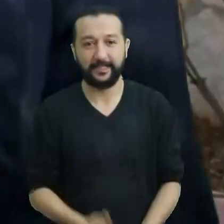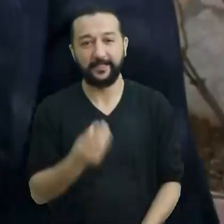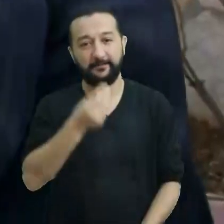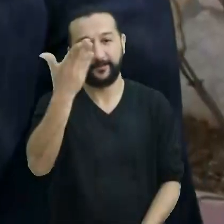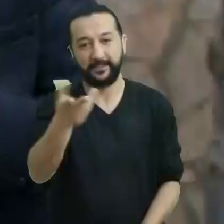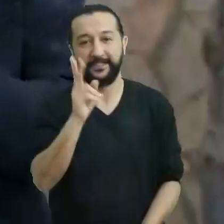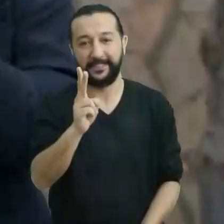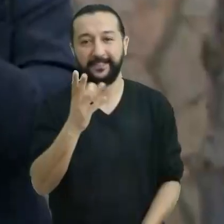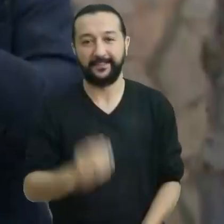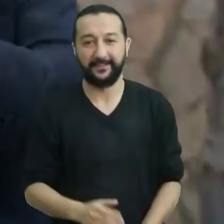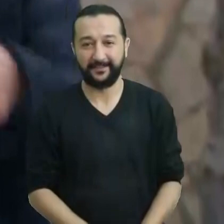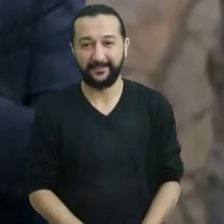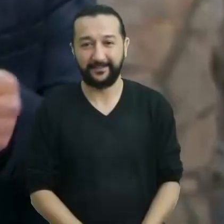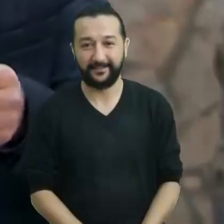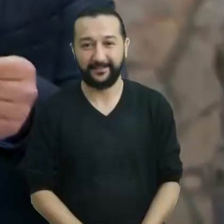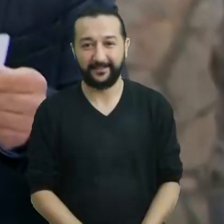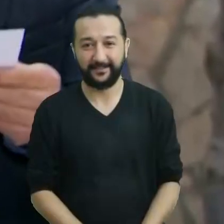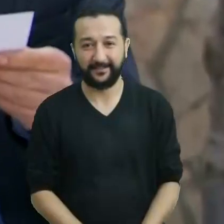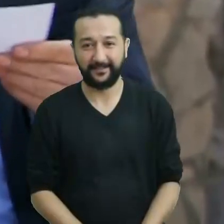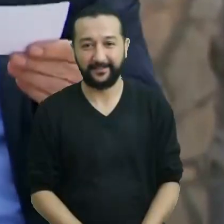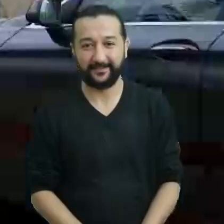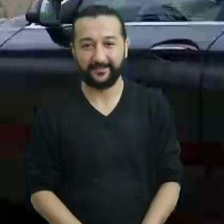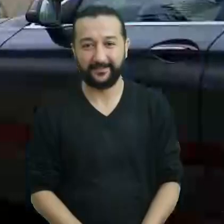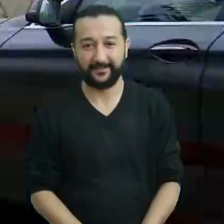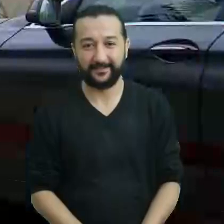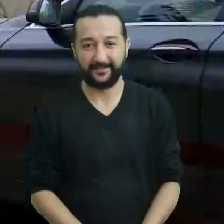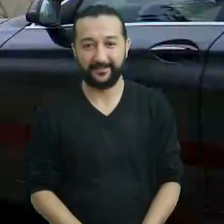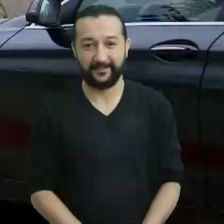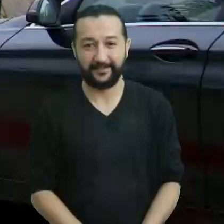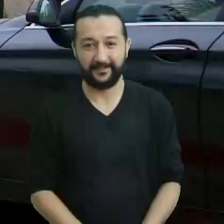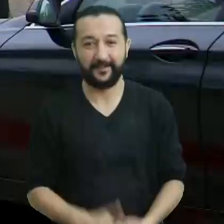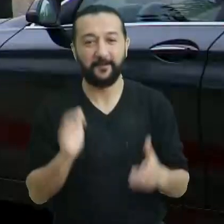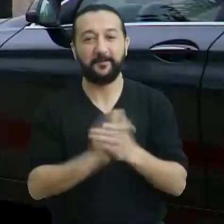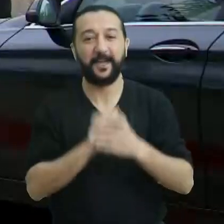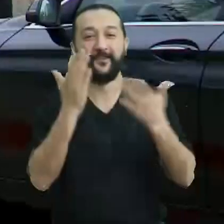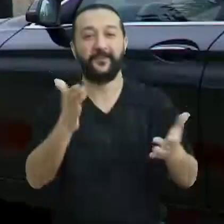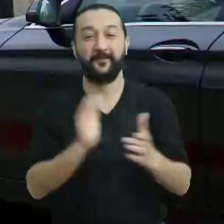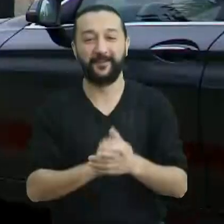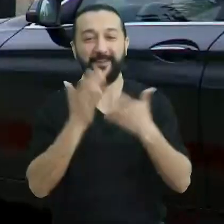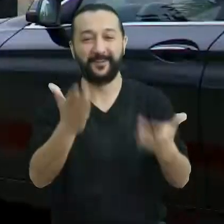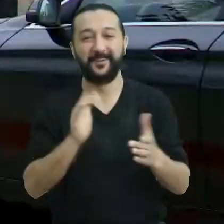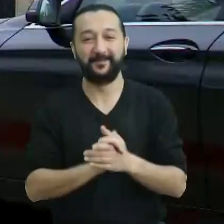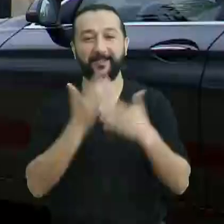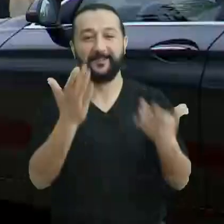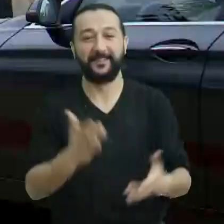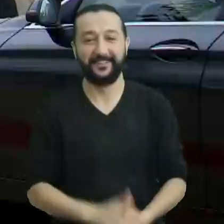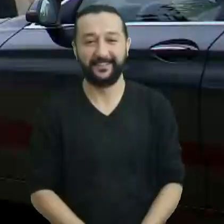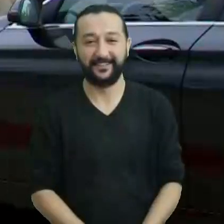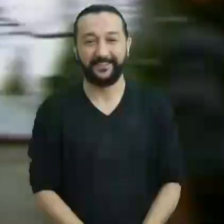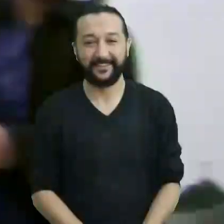Al bu da senin. 5-10 tane yüzlük ve 200'lüğe bir sinema bileti kazanan Sarp çocuk gibi sevindi.